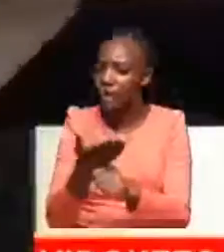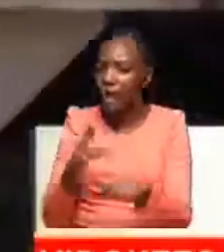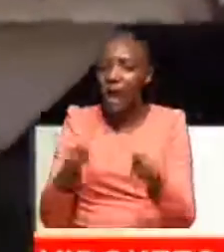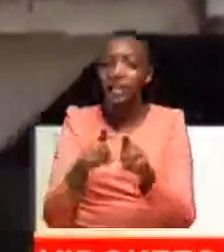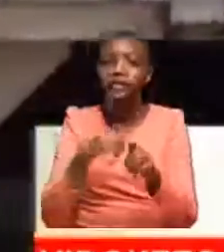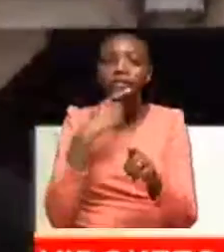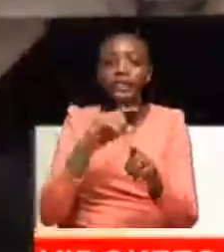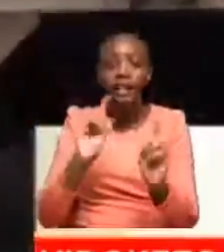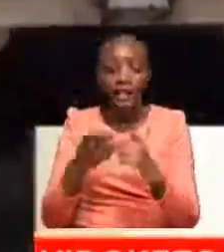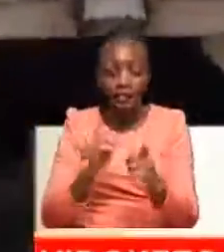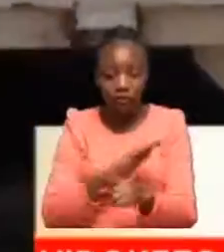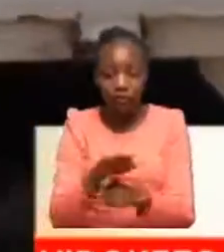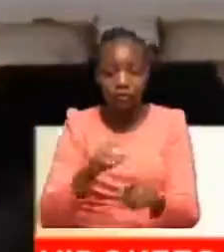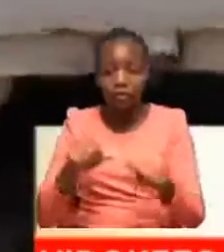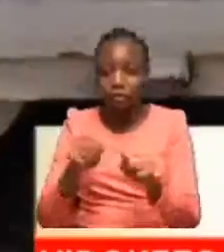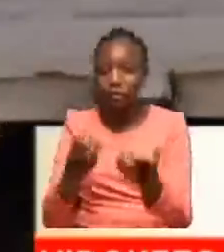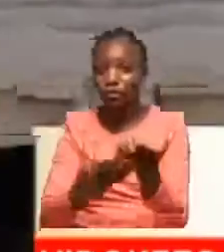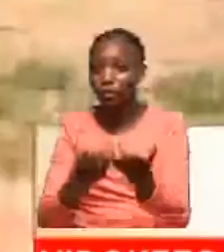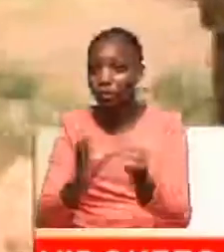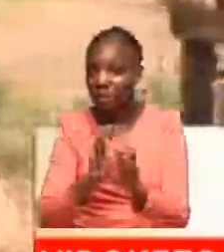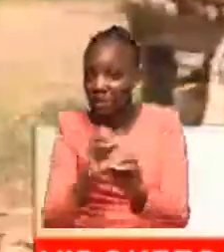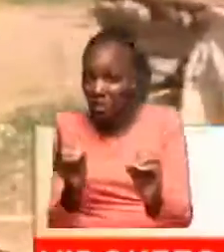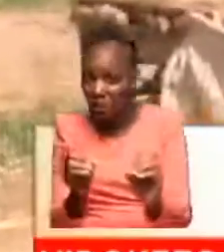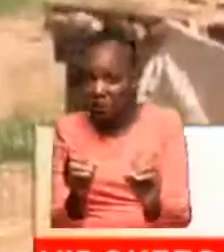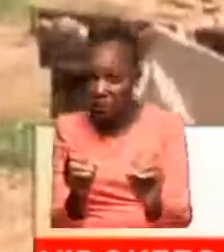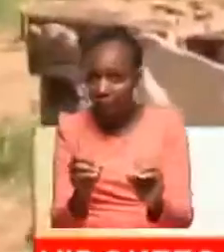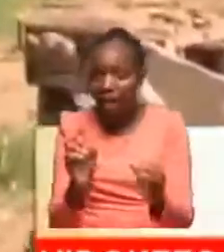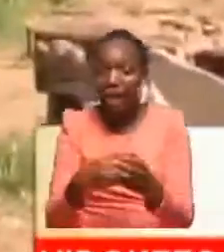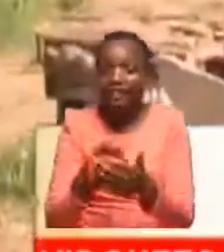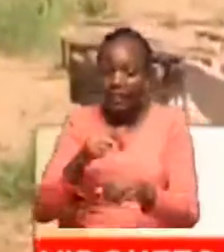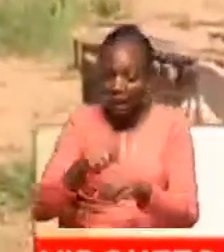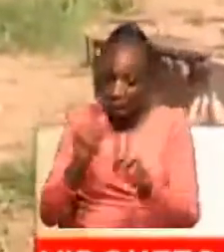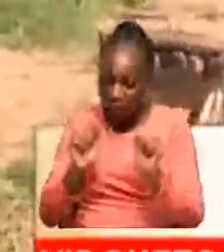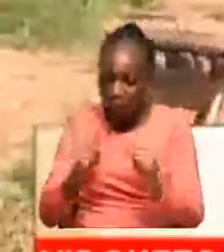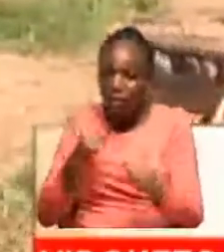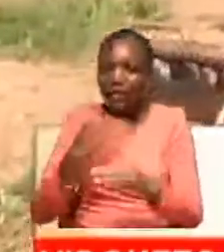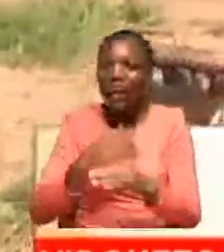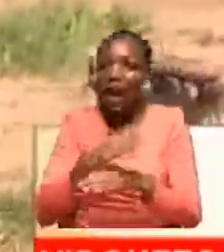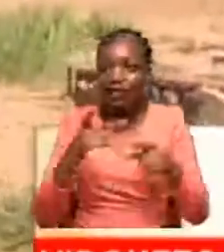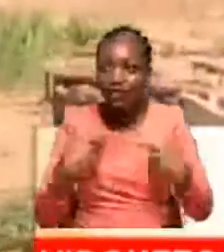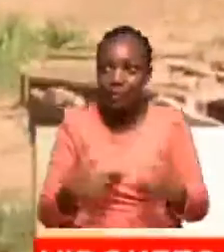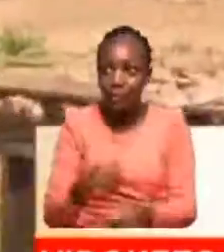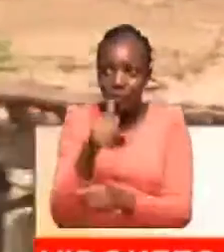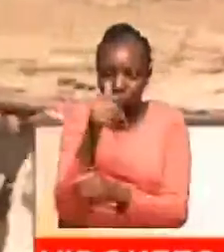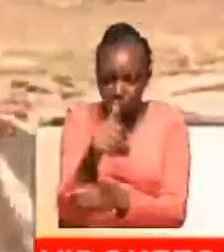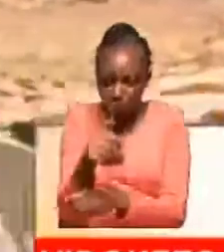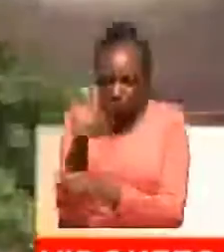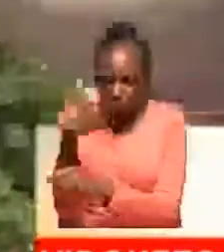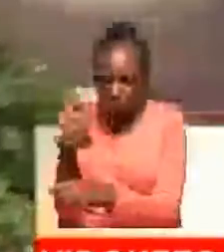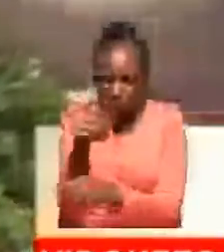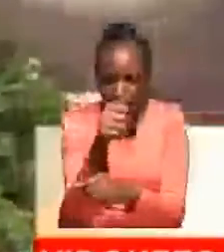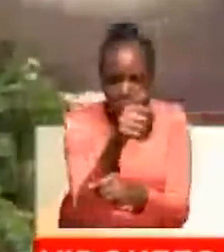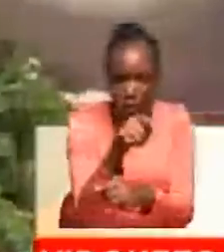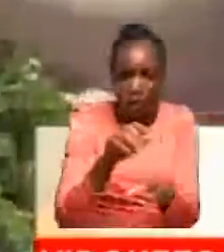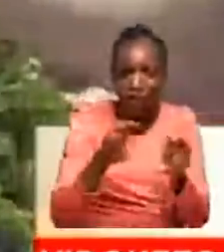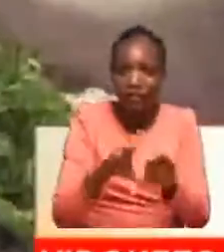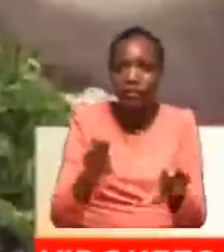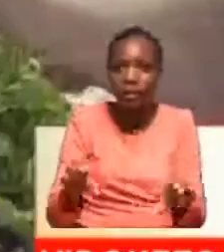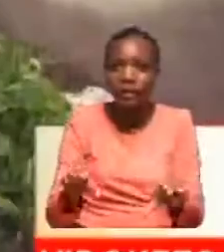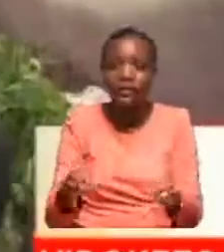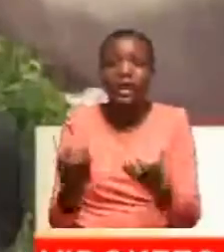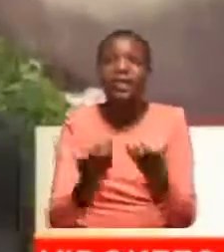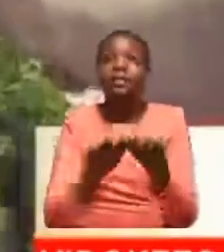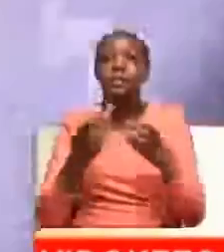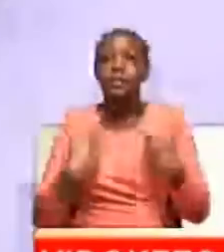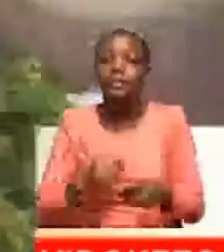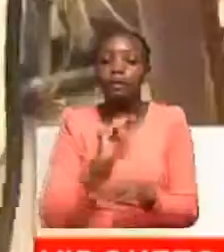mahala pengine pa kuuzia bidhaa zao. Mapema leo, baada ya wahisani kunyunyiza vyeuzi katika soko hilo, wachuuzi hao wameiomba serikali ya